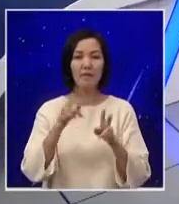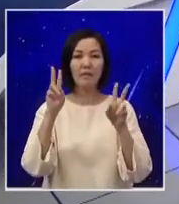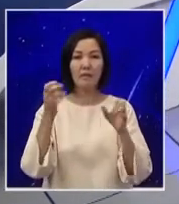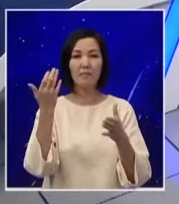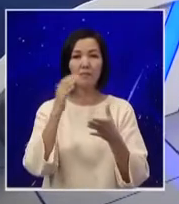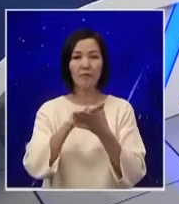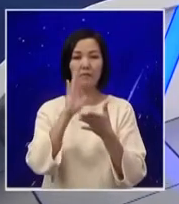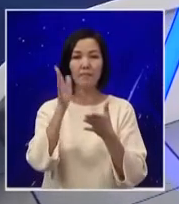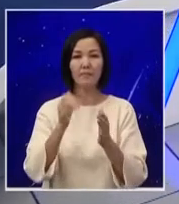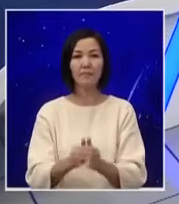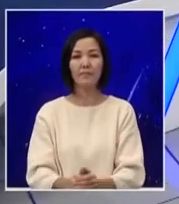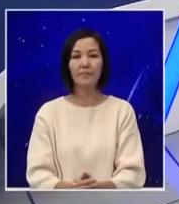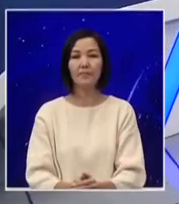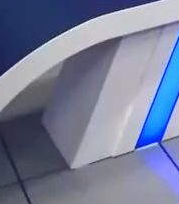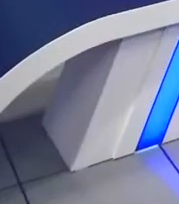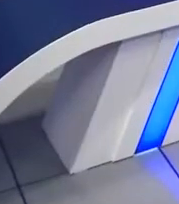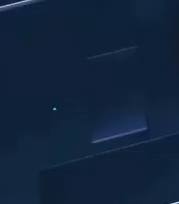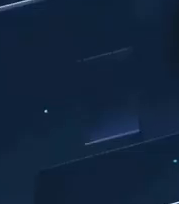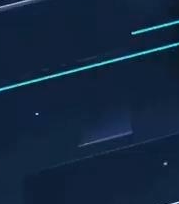коротко о самом главном